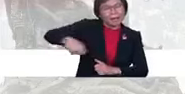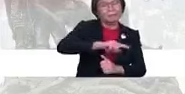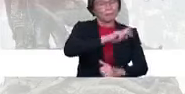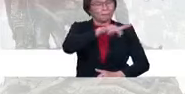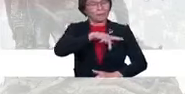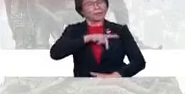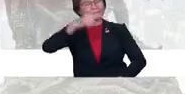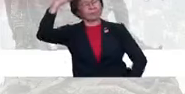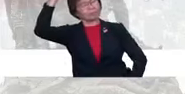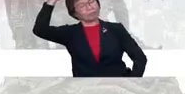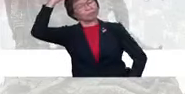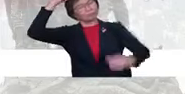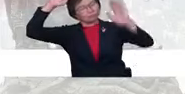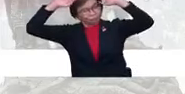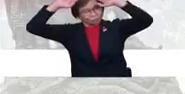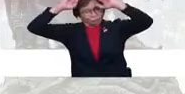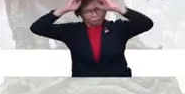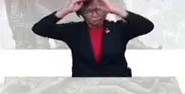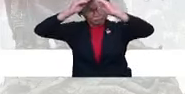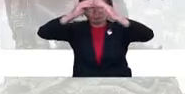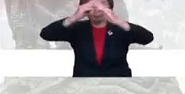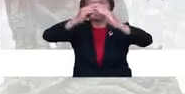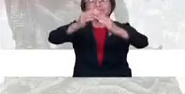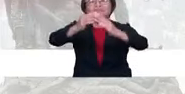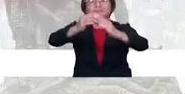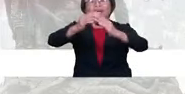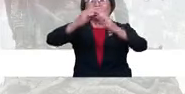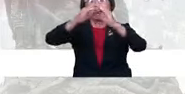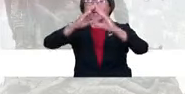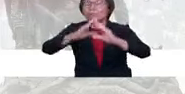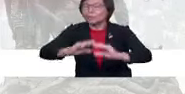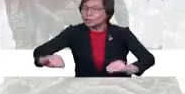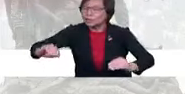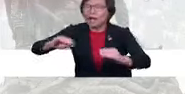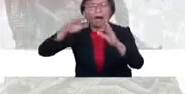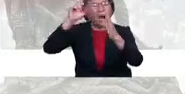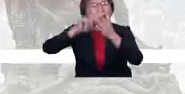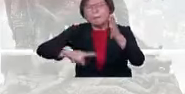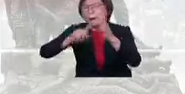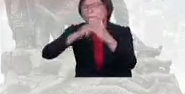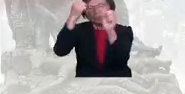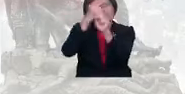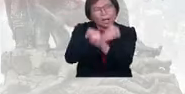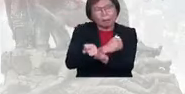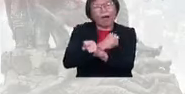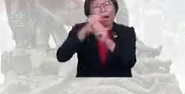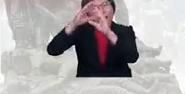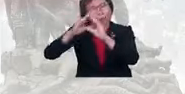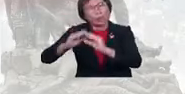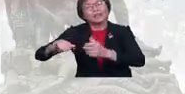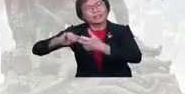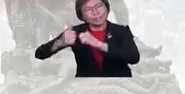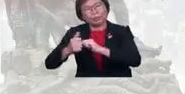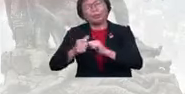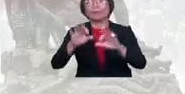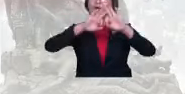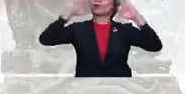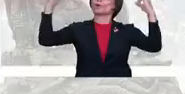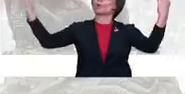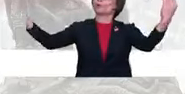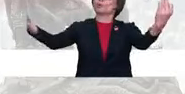memiliki fikiran yang fokus dalam mengatasi apapun cabaran sebagai sebuah keluarga besar